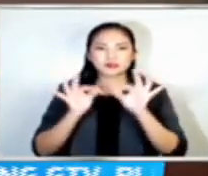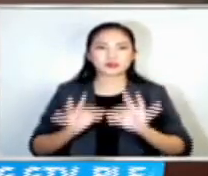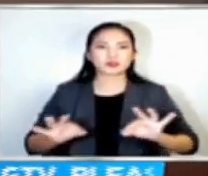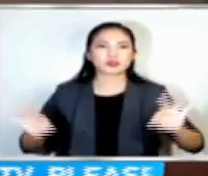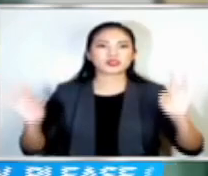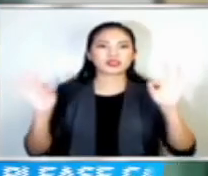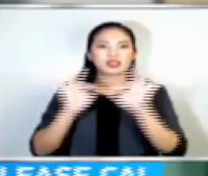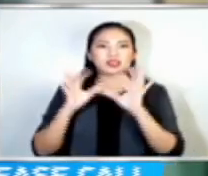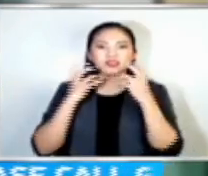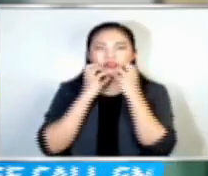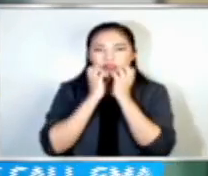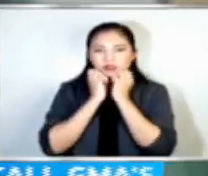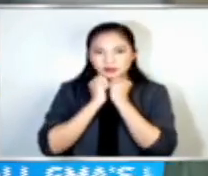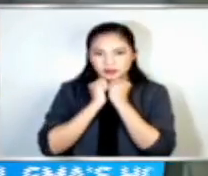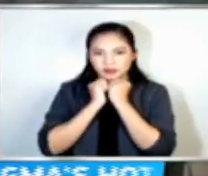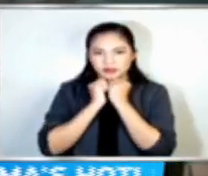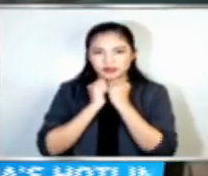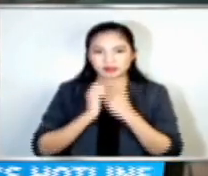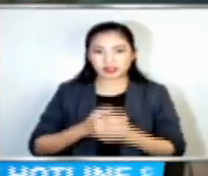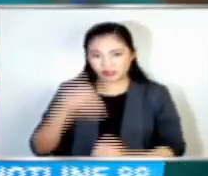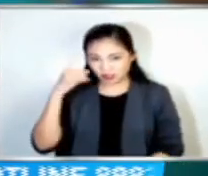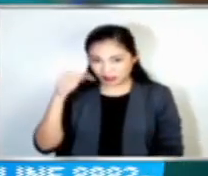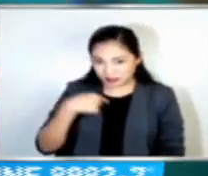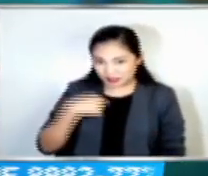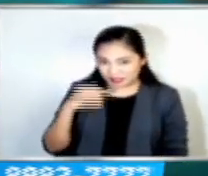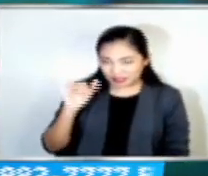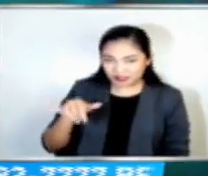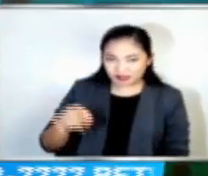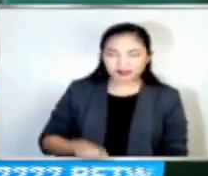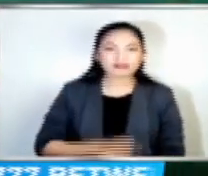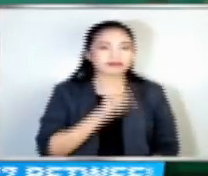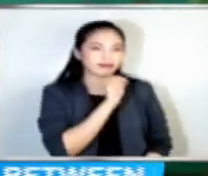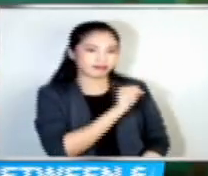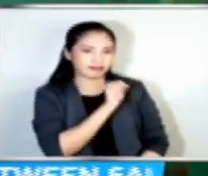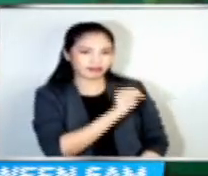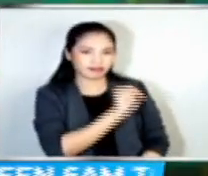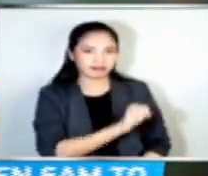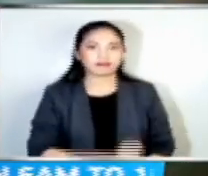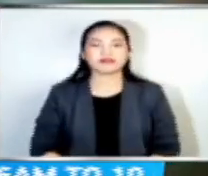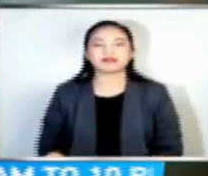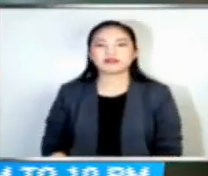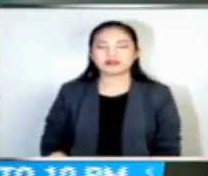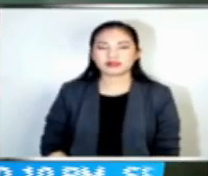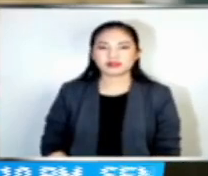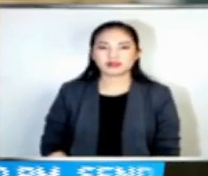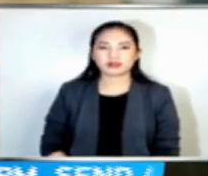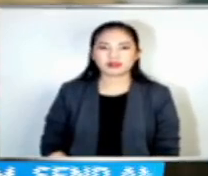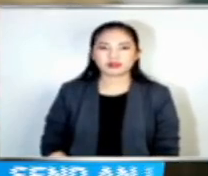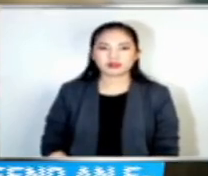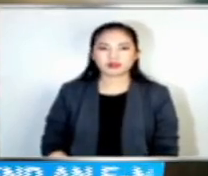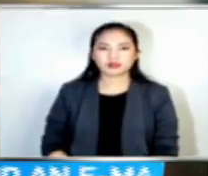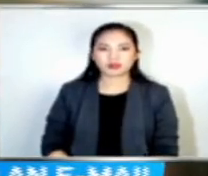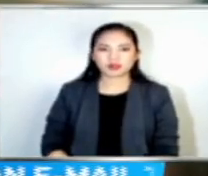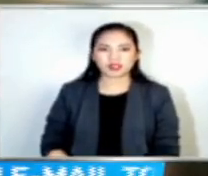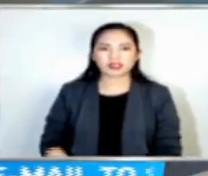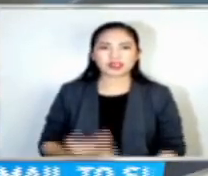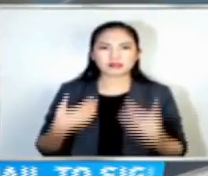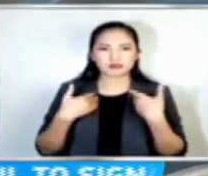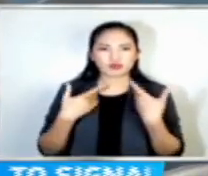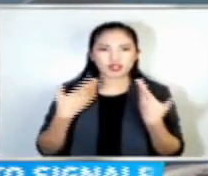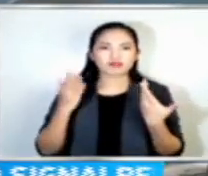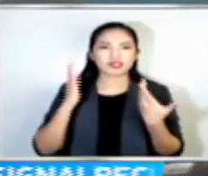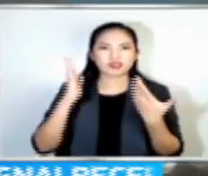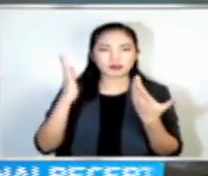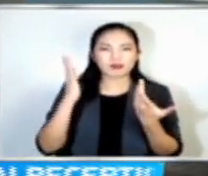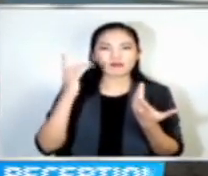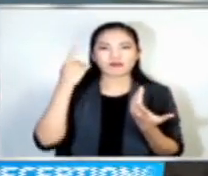para sa akin talaga yan? Oo naman. At bawat kalaw, tila itinadhana. Di ba matagal na yan?